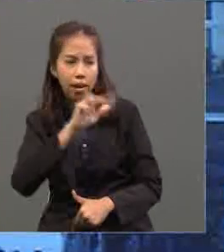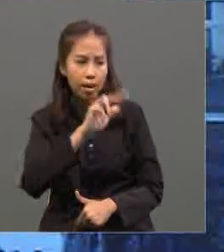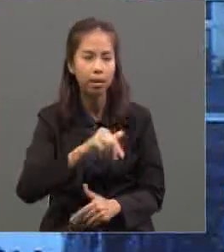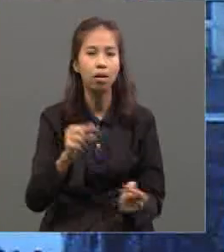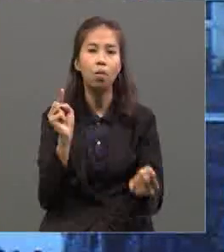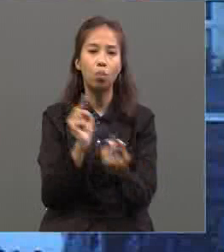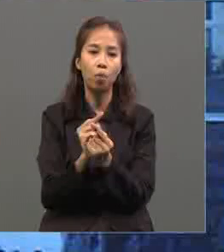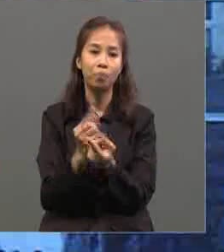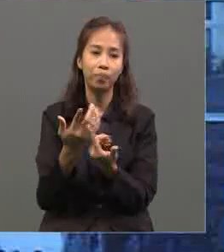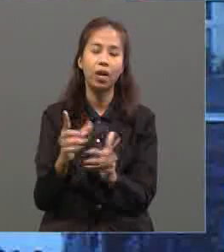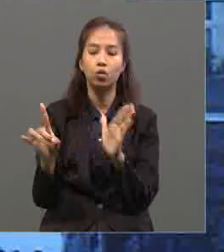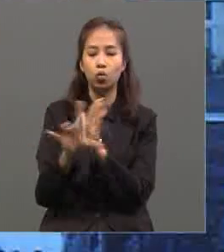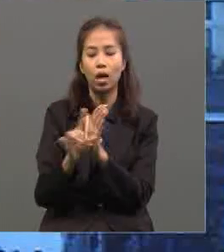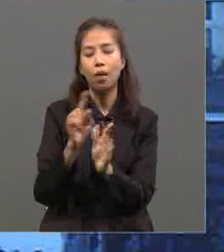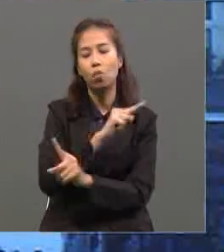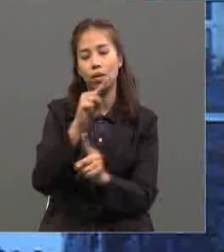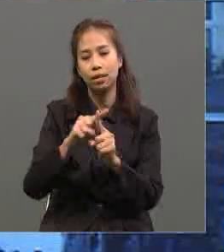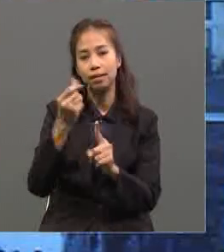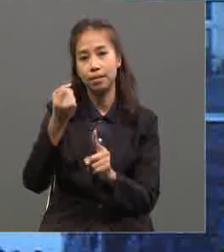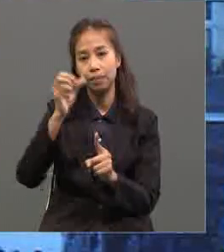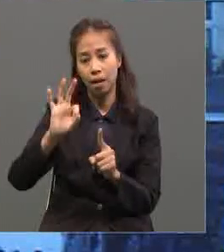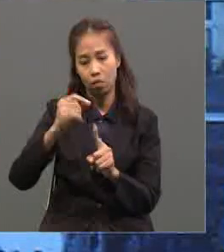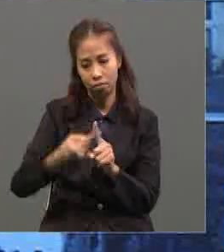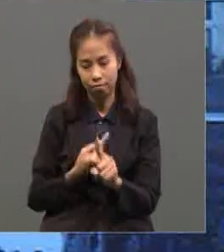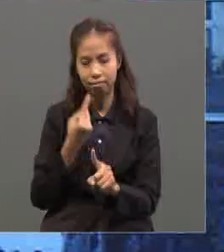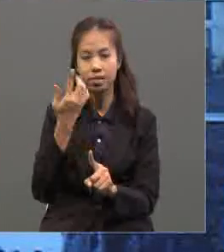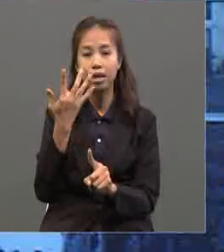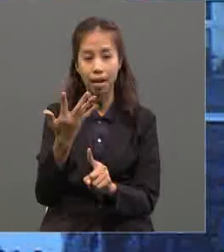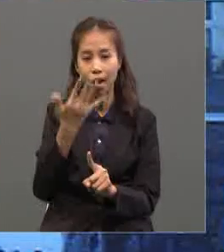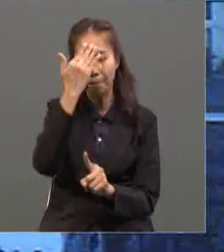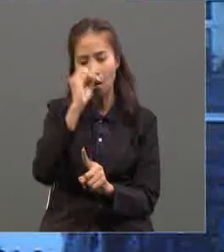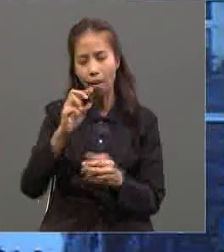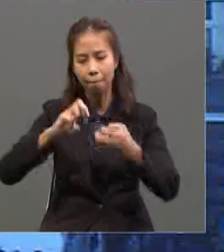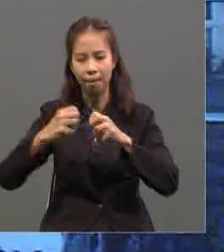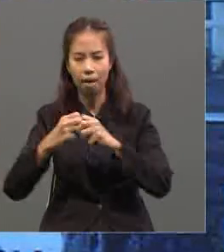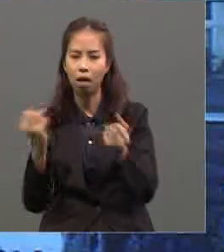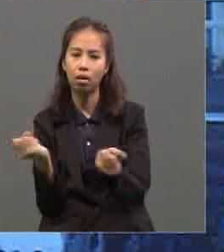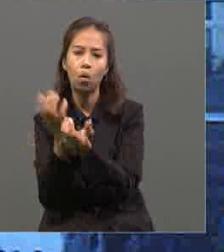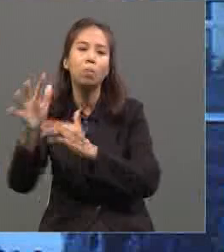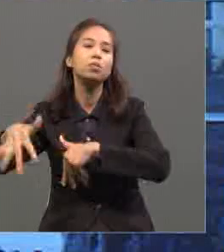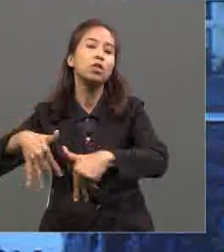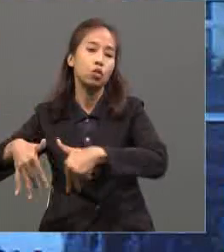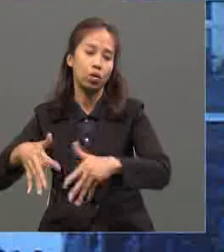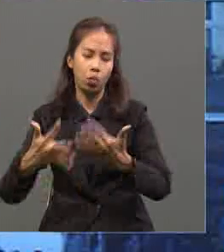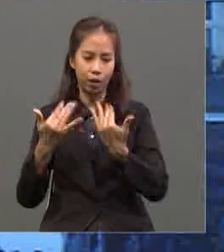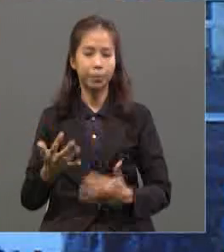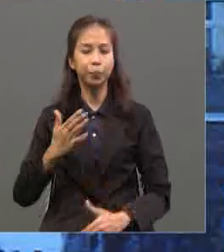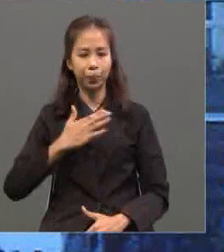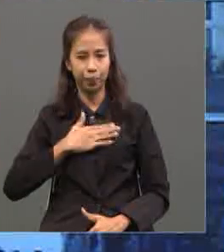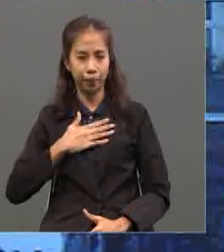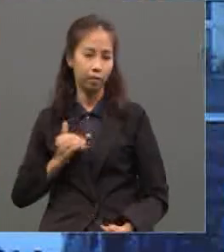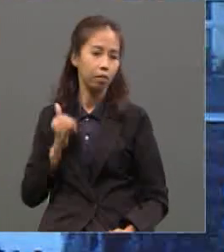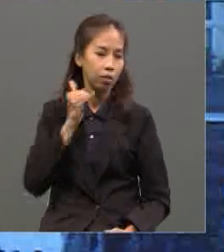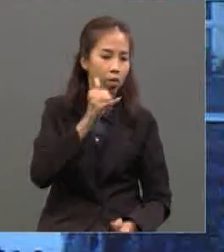ในวันที่19พฤษภาคมที่ผ่านมานะคะเพื่อไม่ให้กระทบกับประชาชนค่ะวันนี้ทีมข่าว NPT ของเราก็เลยลงพื้นที่คุณผู้